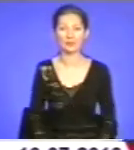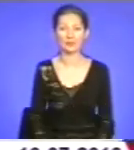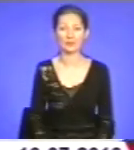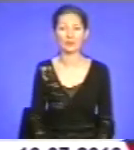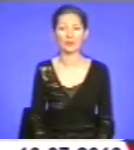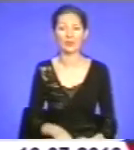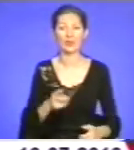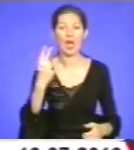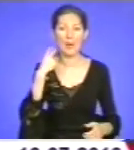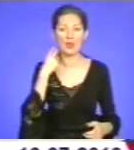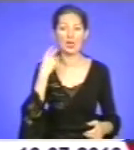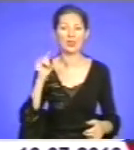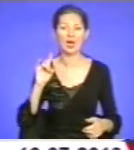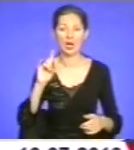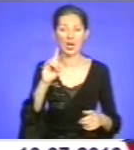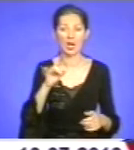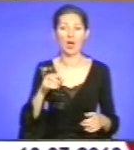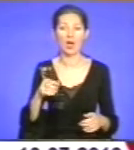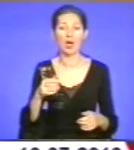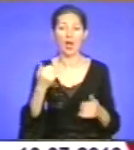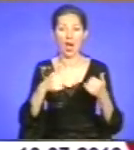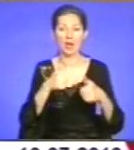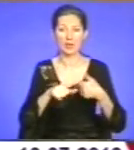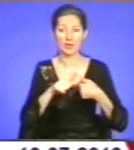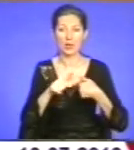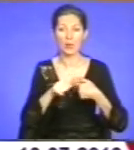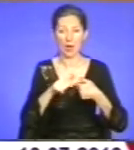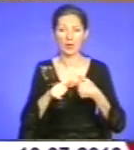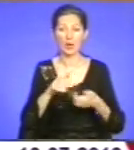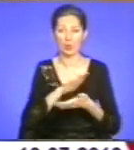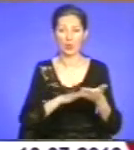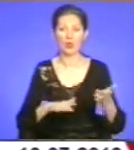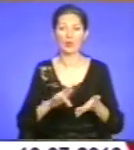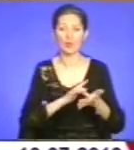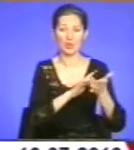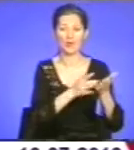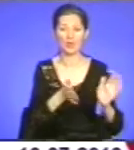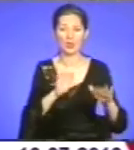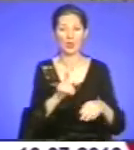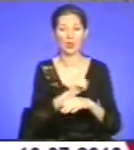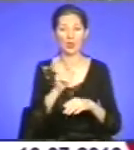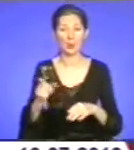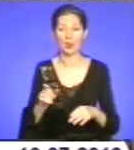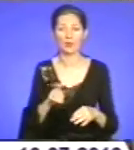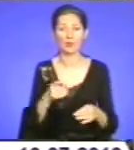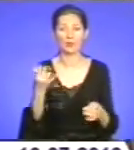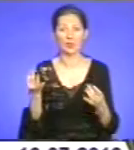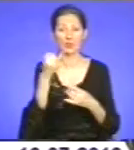Кортеж британських ретролітаків дозаправився і продовжив мандрівку, залишивши тернополянам неземні